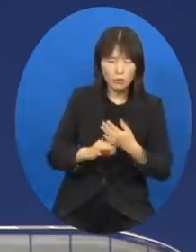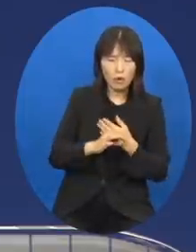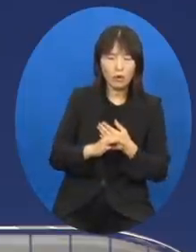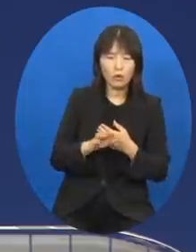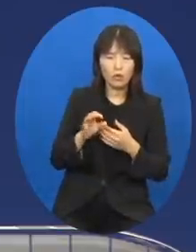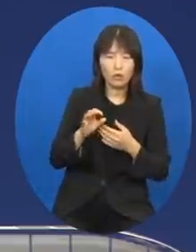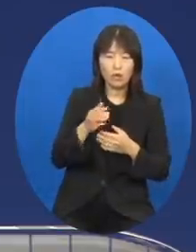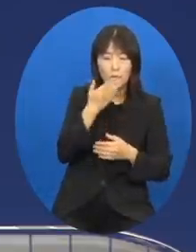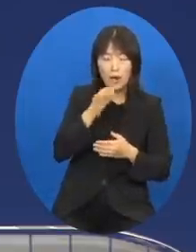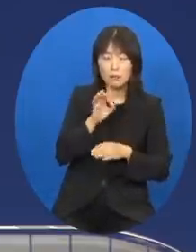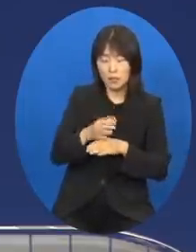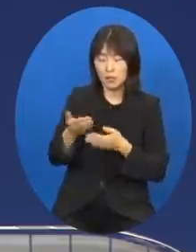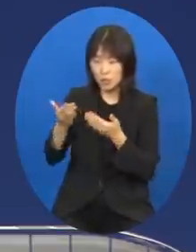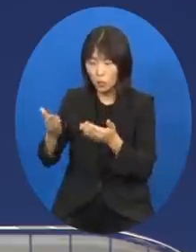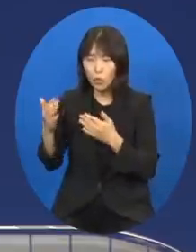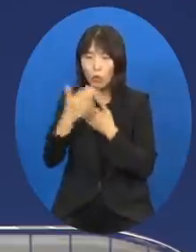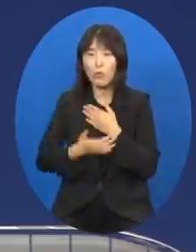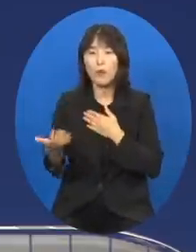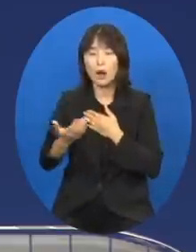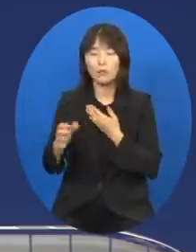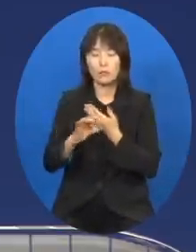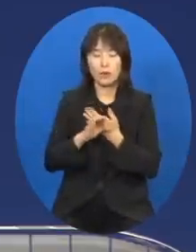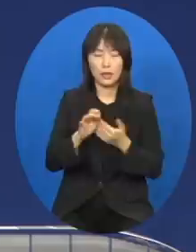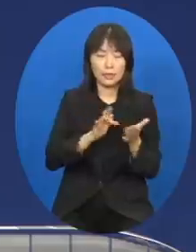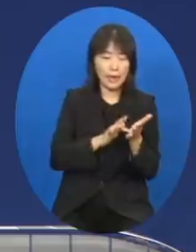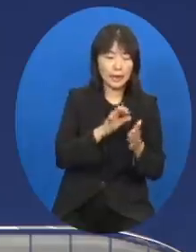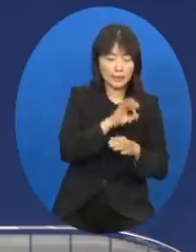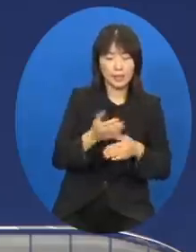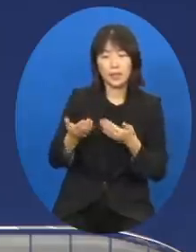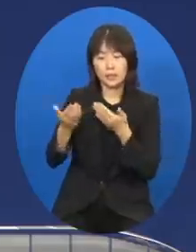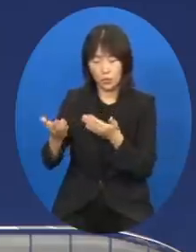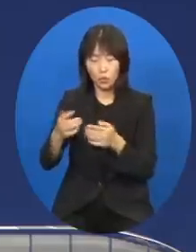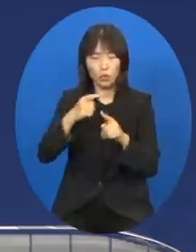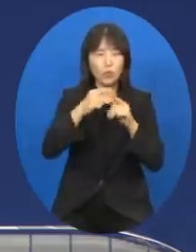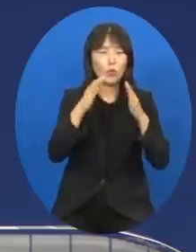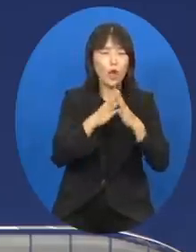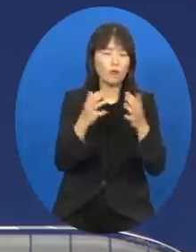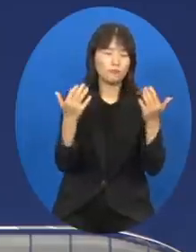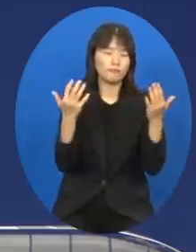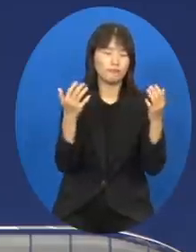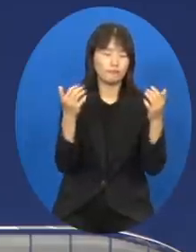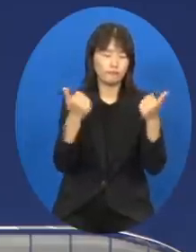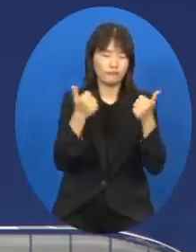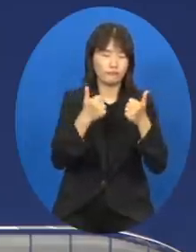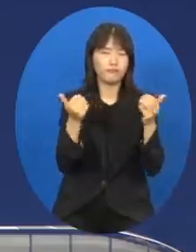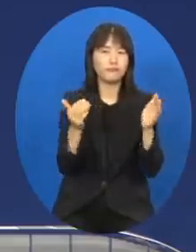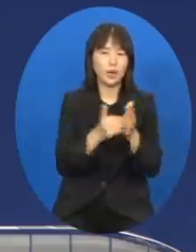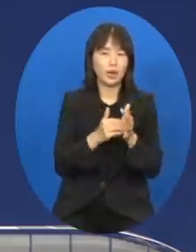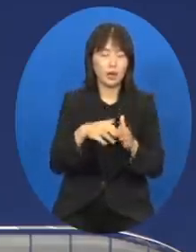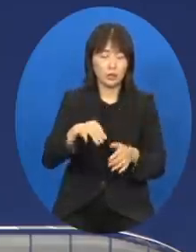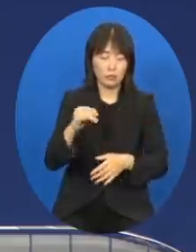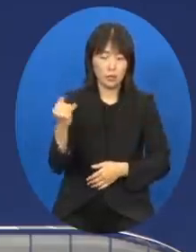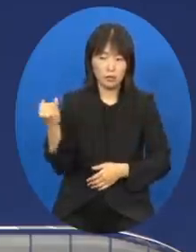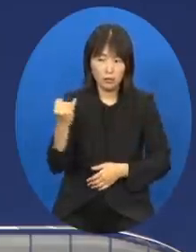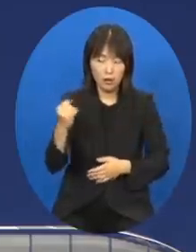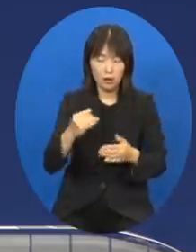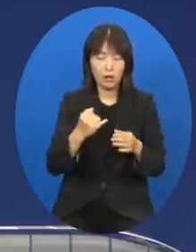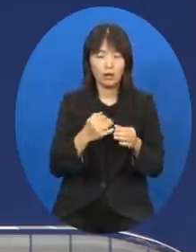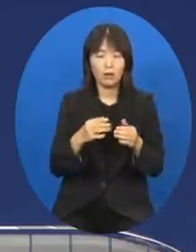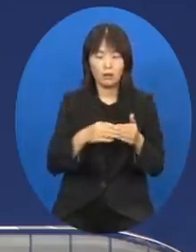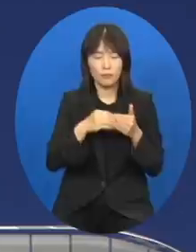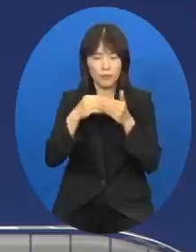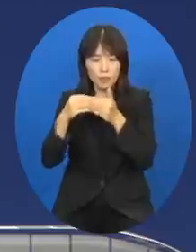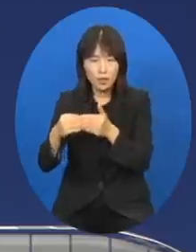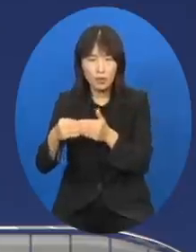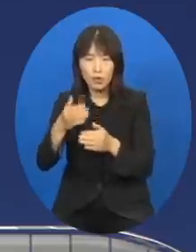사드리자. 그래서 이제 교회가 결의를 했어요. 처음에는 그분들 데리고 식당을 갔는데 목욕탕에도 가고